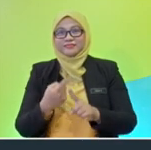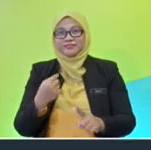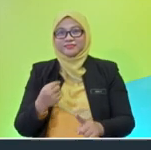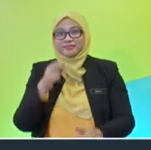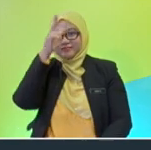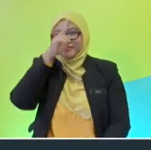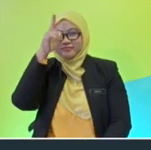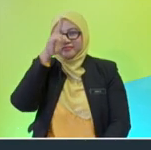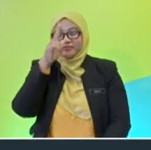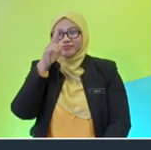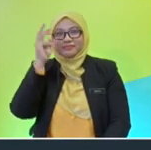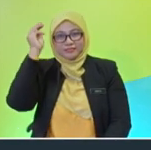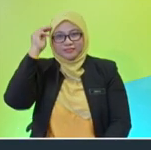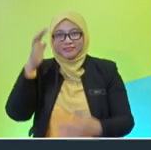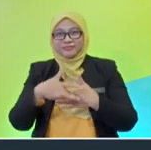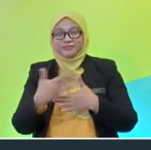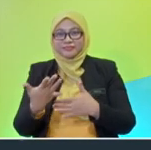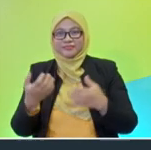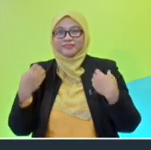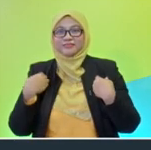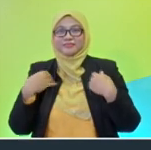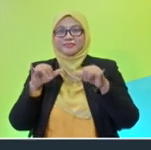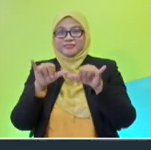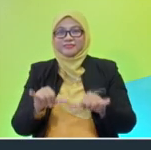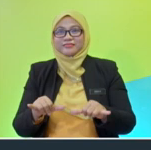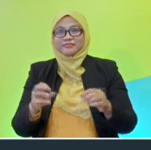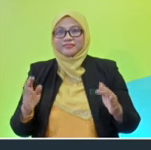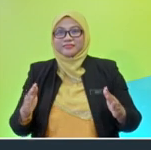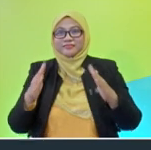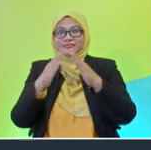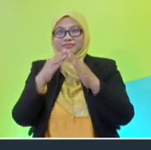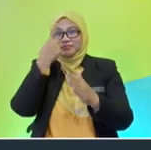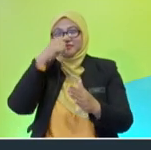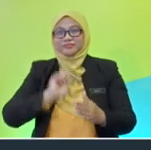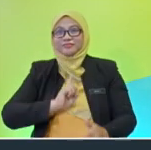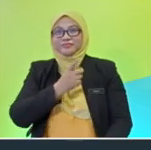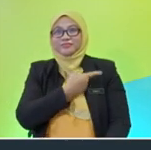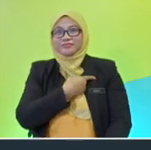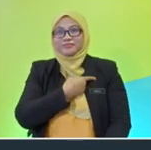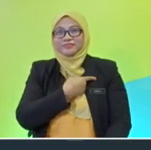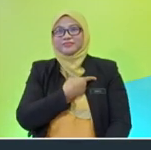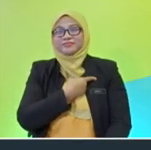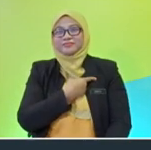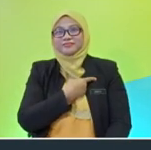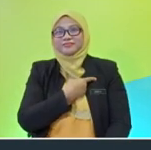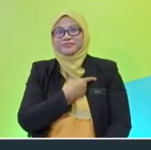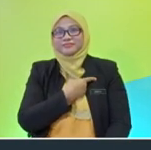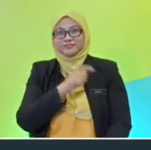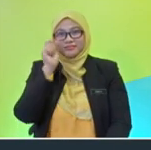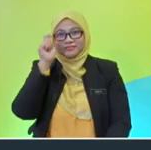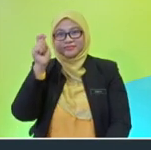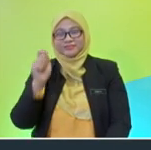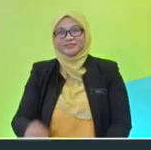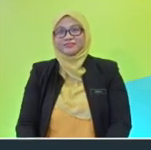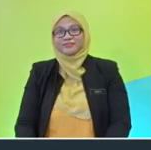meninggalkan monumen-monumen untuk kita hayati dan hargai sebenarnya Oke kalau kita lihat selepas daripada kemunculan